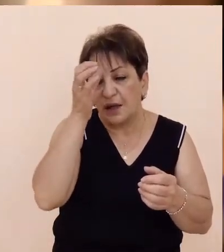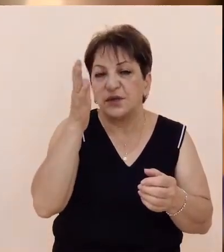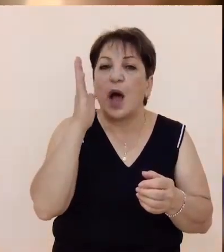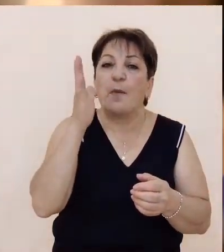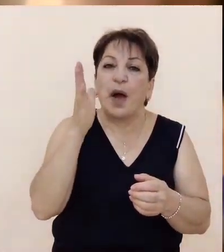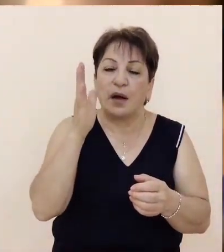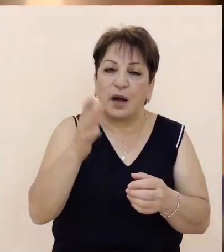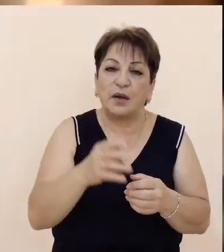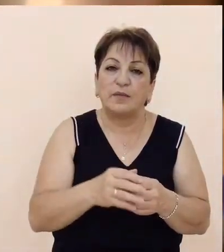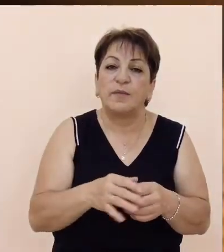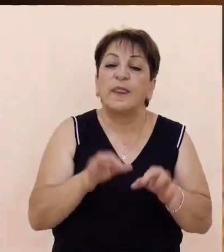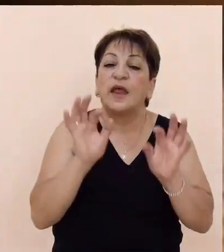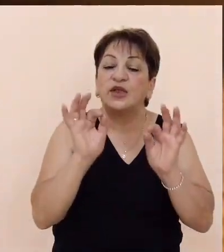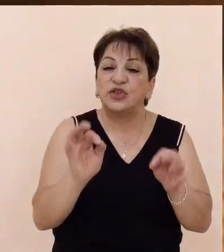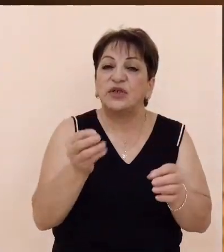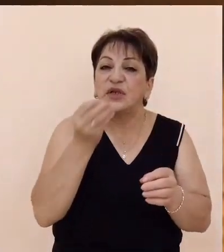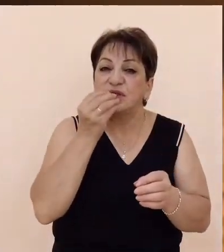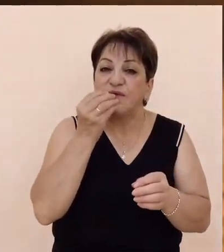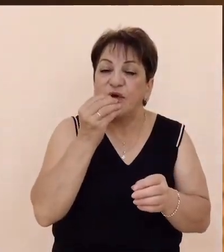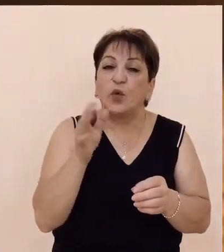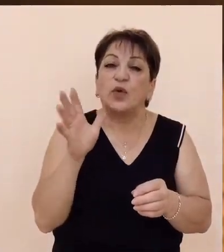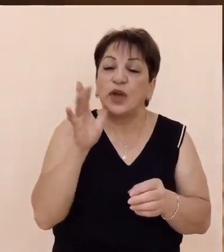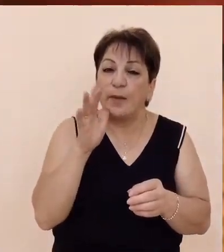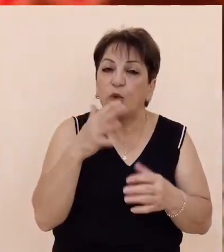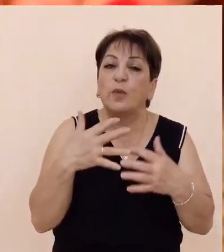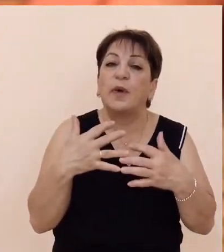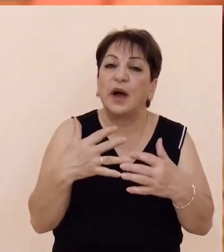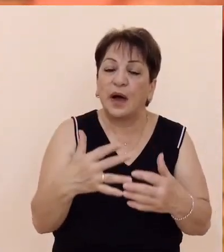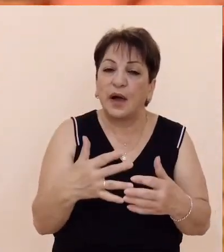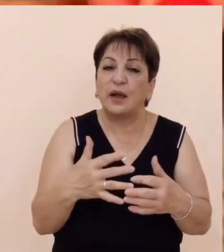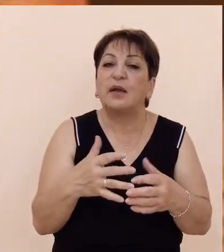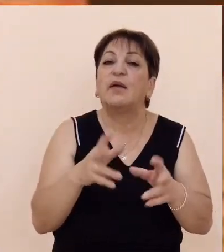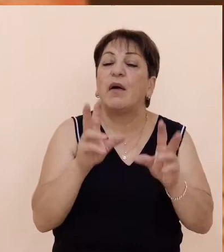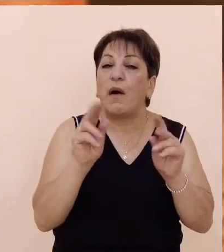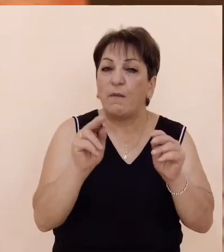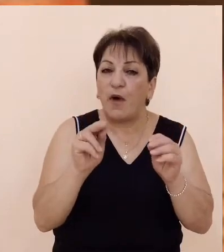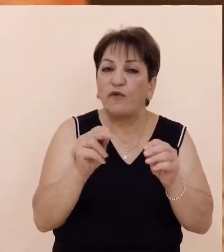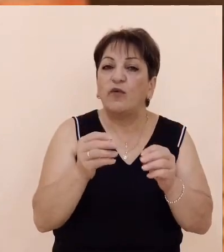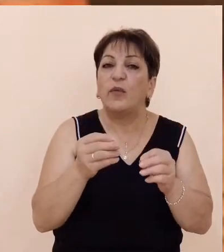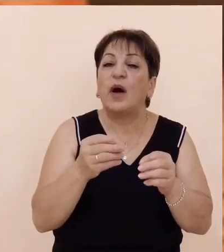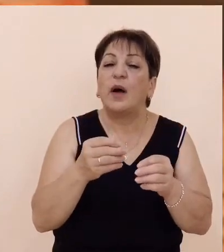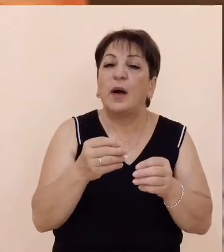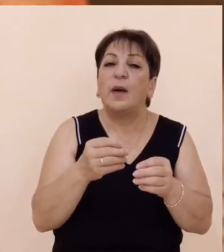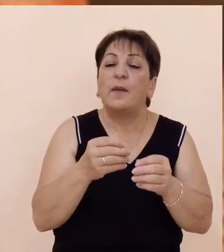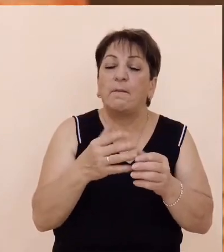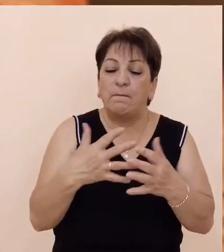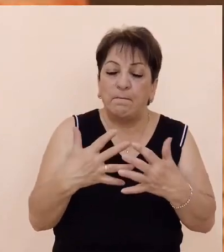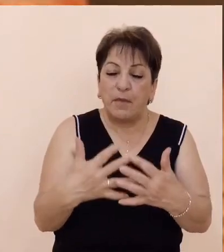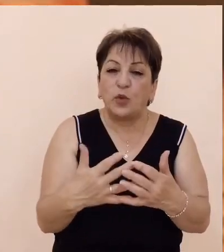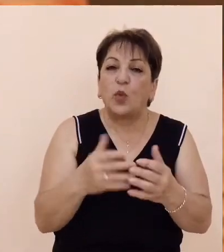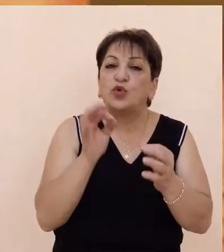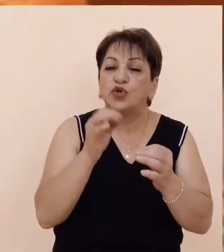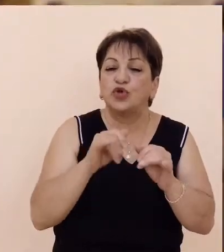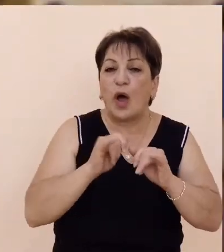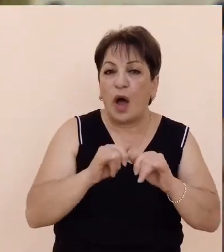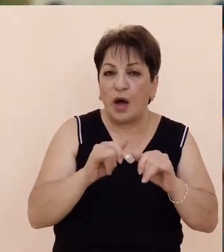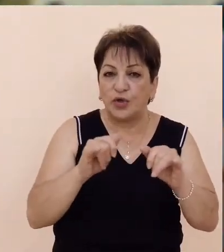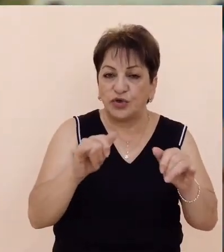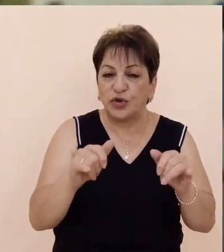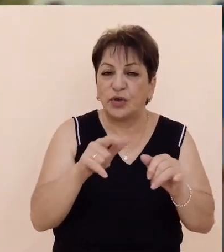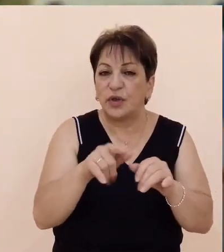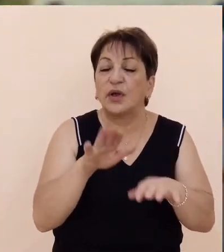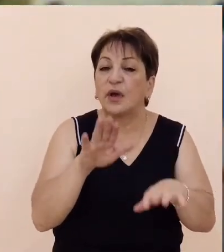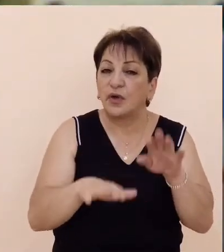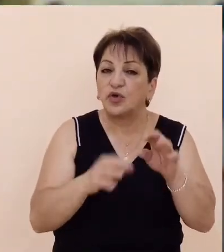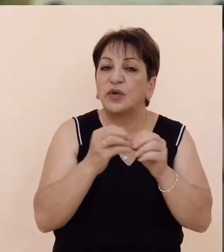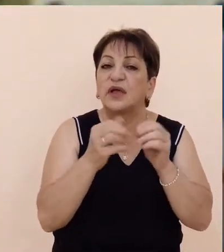ապագան։ Ճիշտ սնվելու դեպքում հղին իհարկե ապահովում է նաև պտղի ճիշտ աճը։ Պտղի քաշը